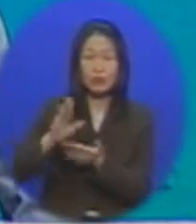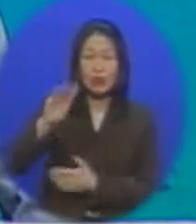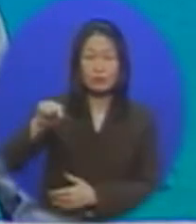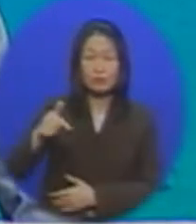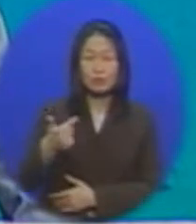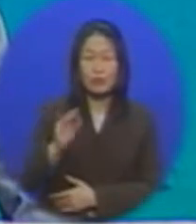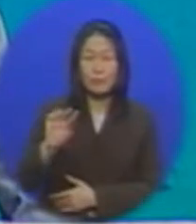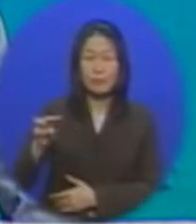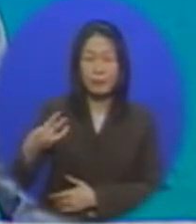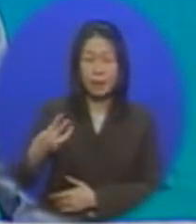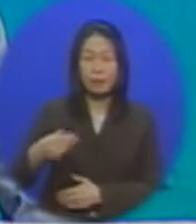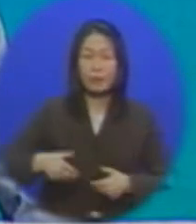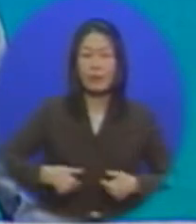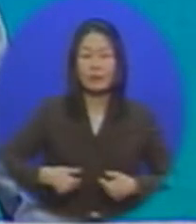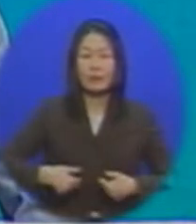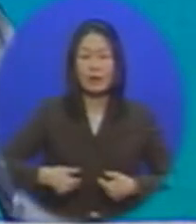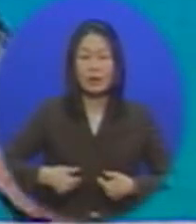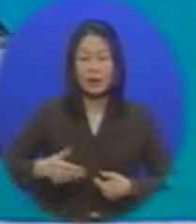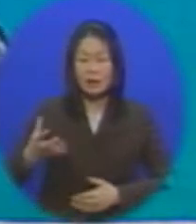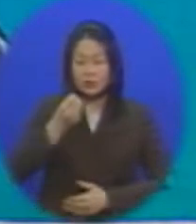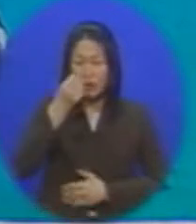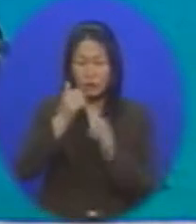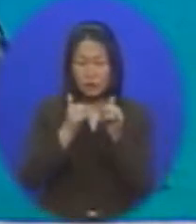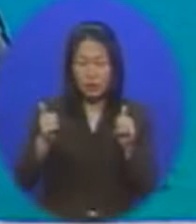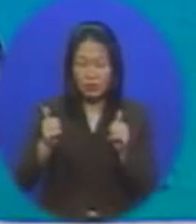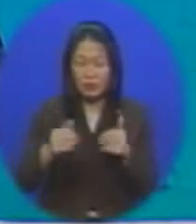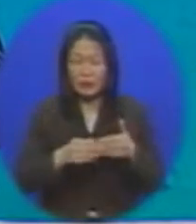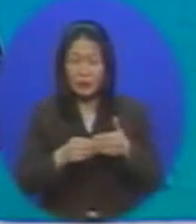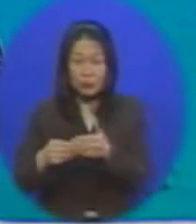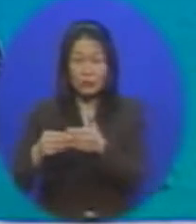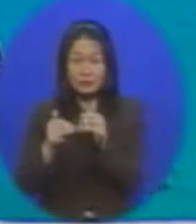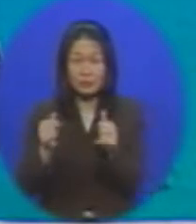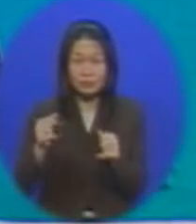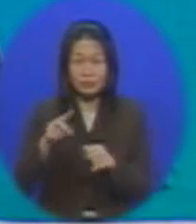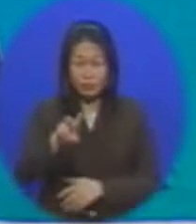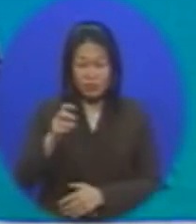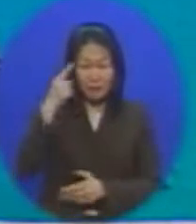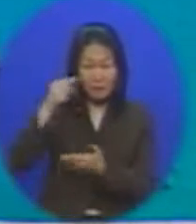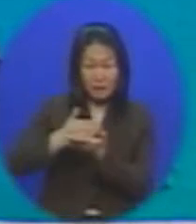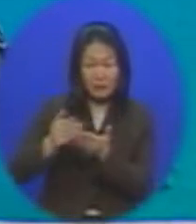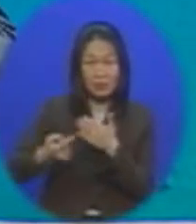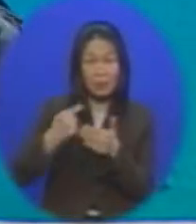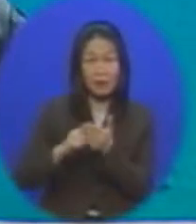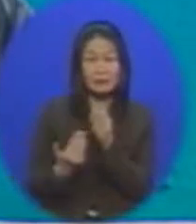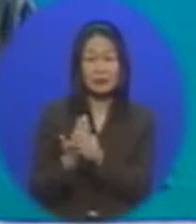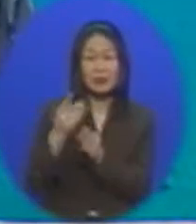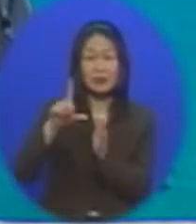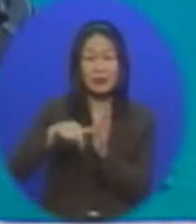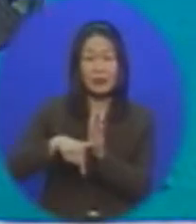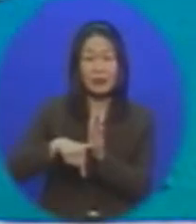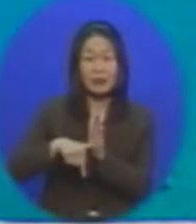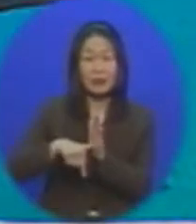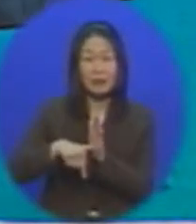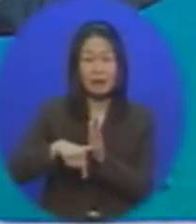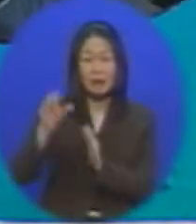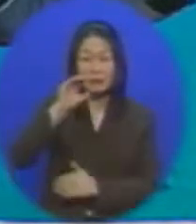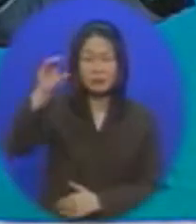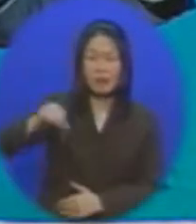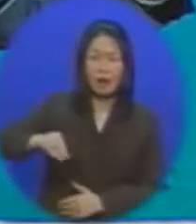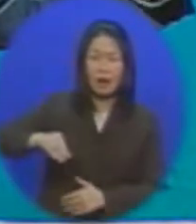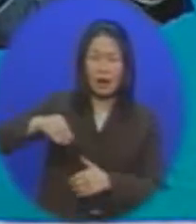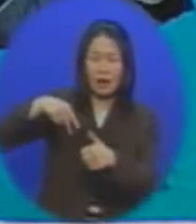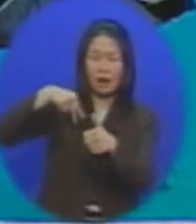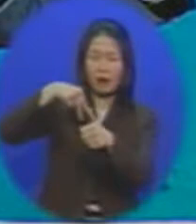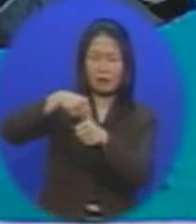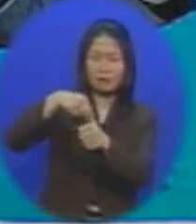성령의 인도함을 받는 성도 는 그런 미움 판단하는 마음이 생길 때 십자가에 못 받게